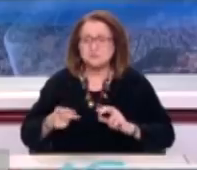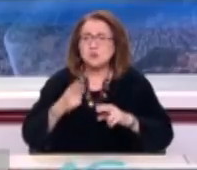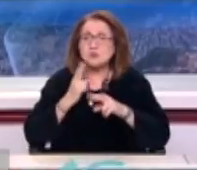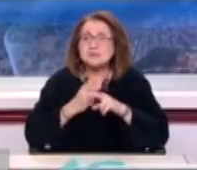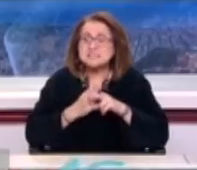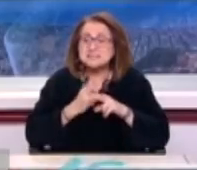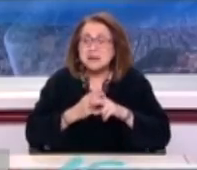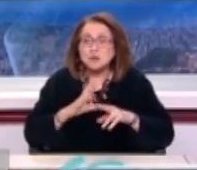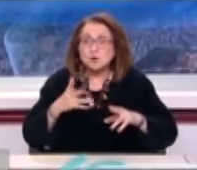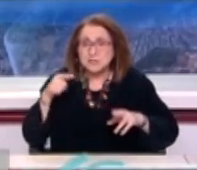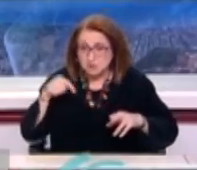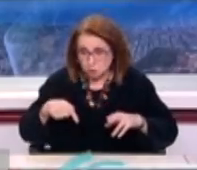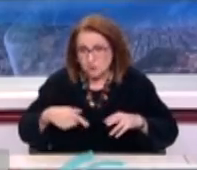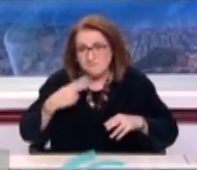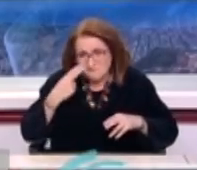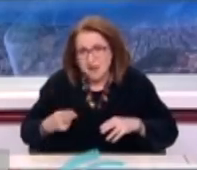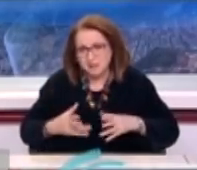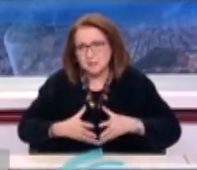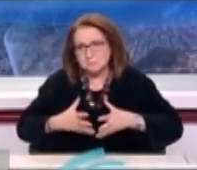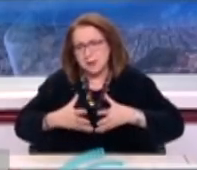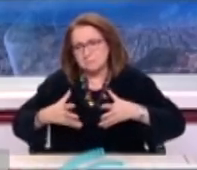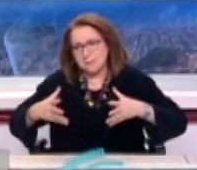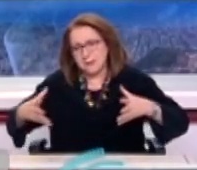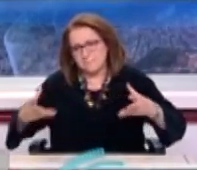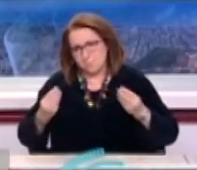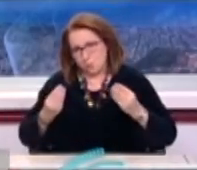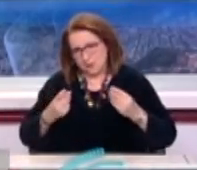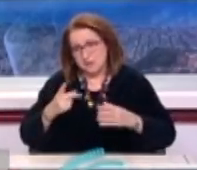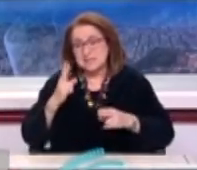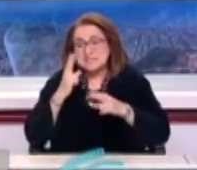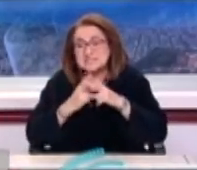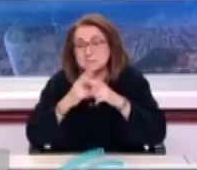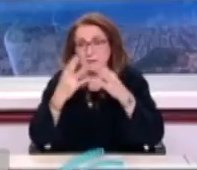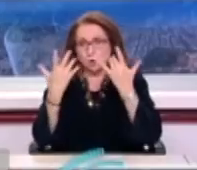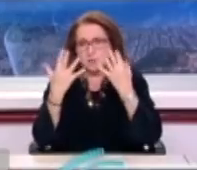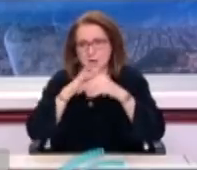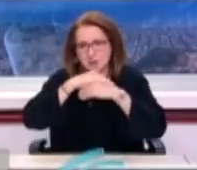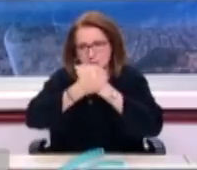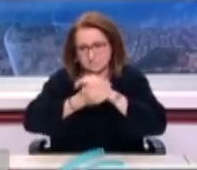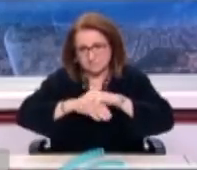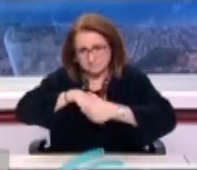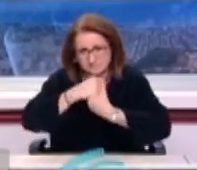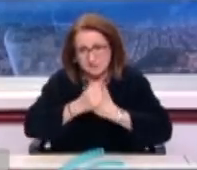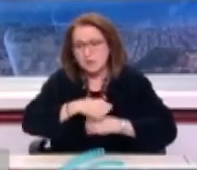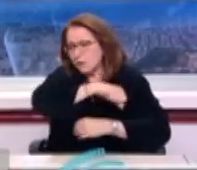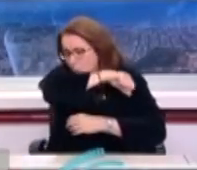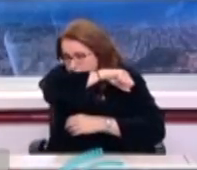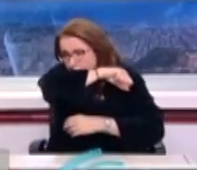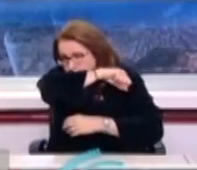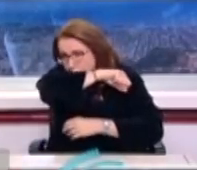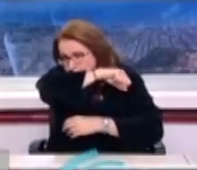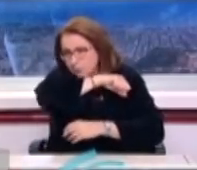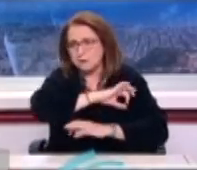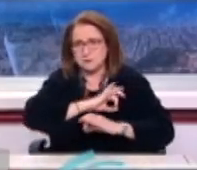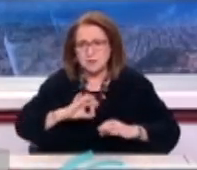της νόσου, η οποία έρχεται. Αφορούν τα μέτρα υγιεινής των χεριών, της κάλυψης του βήχα, της κάλυψης